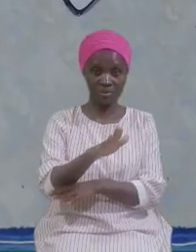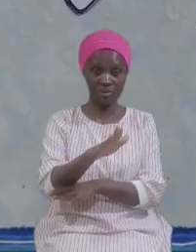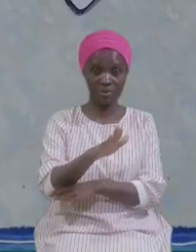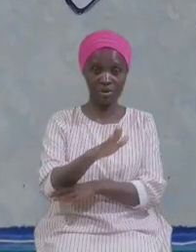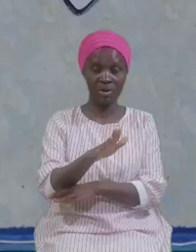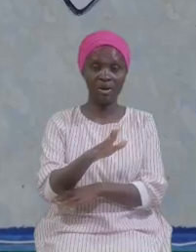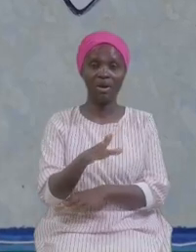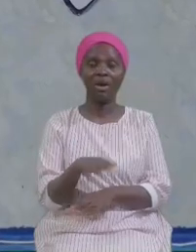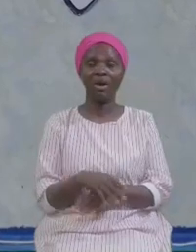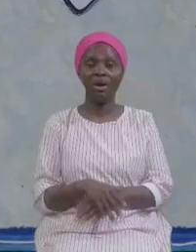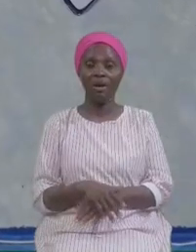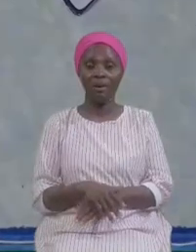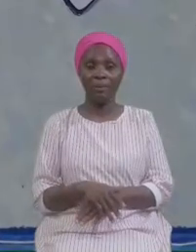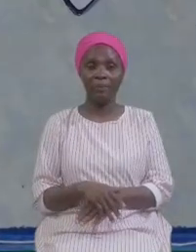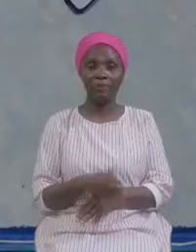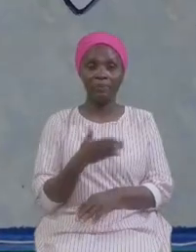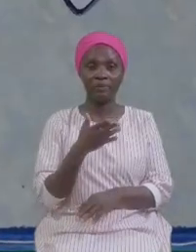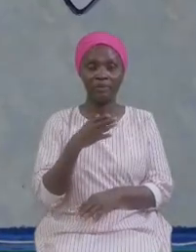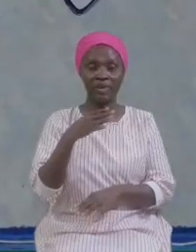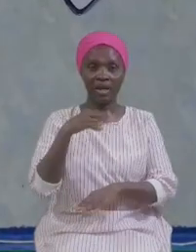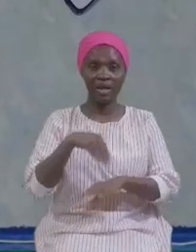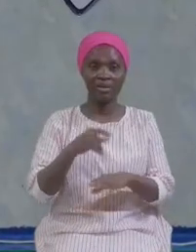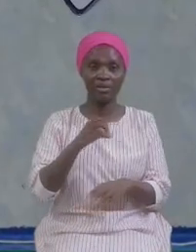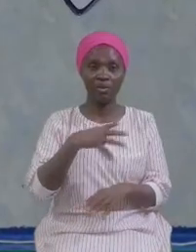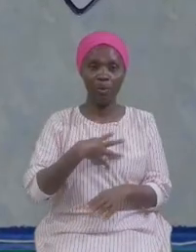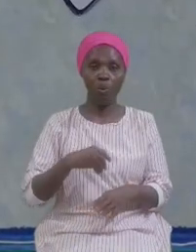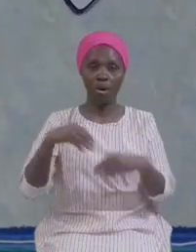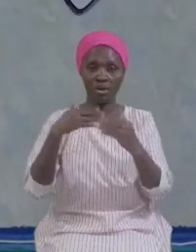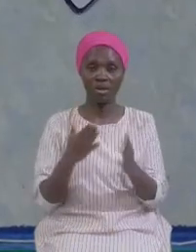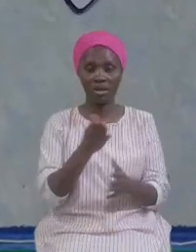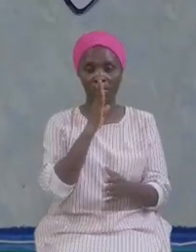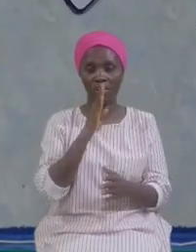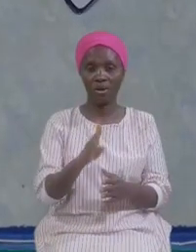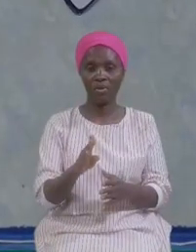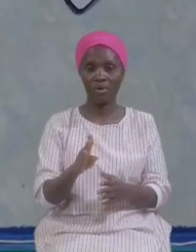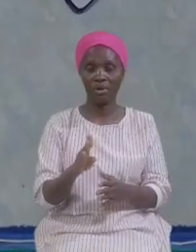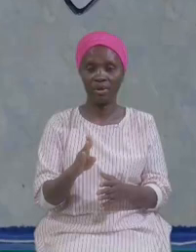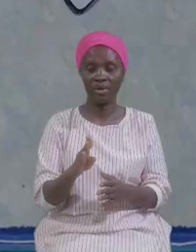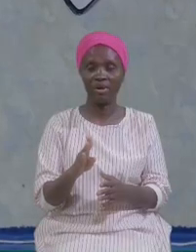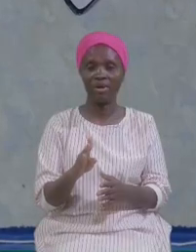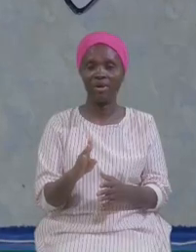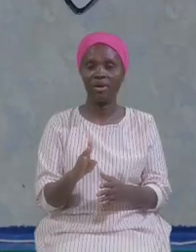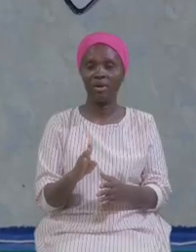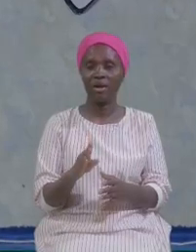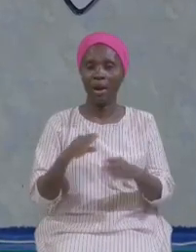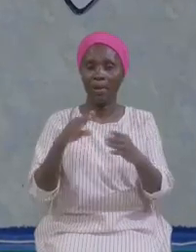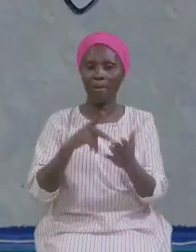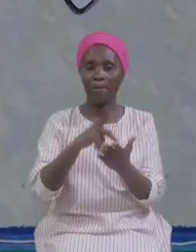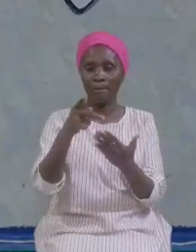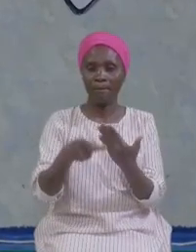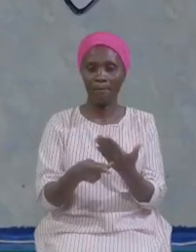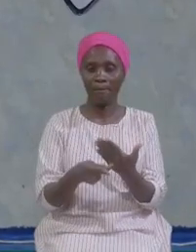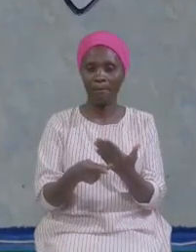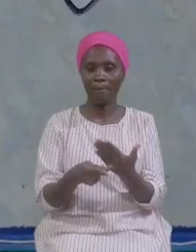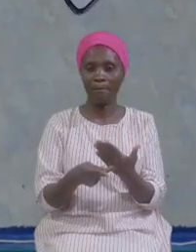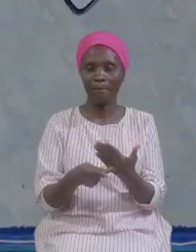gardez les mains levées et chers conseillers, occupez-vous de ceux-là qui ont levé la main ce soir pour leur libération